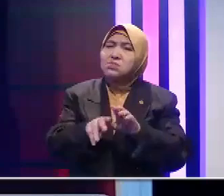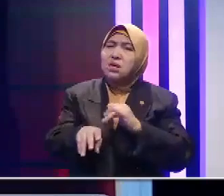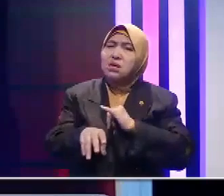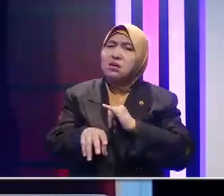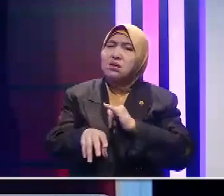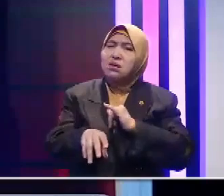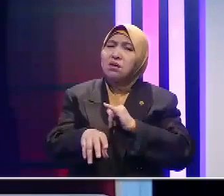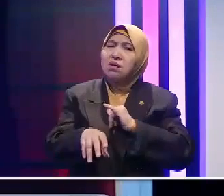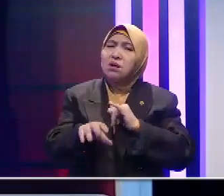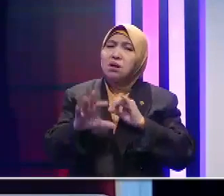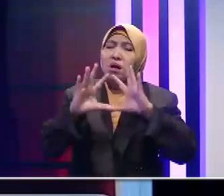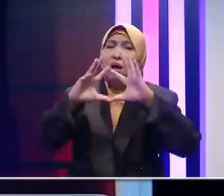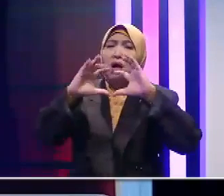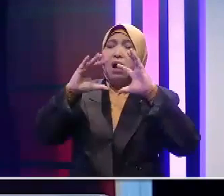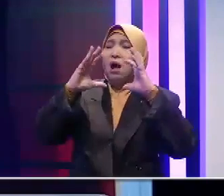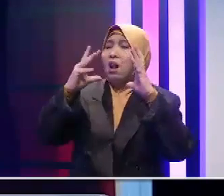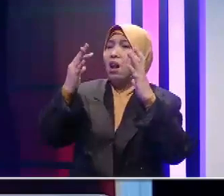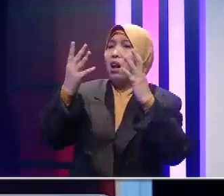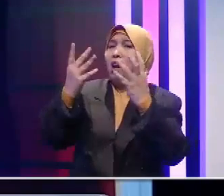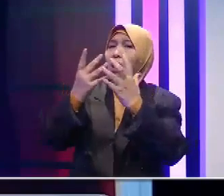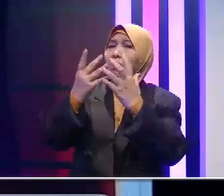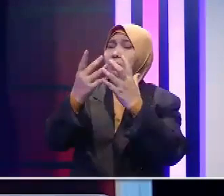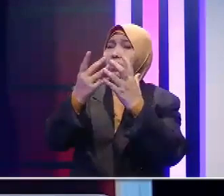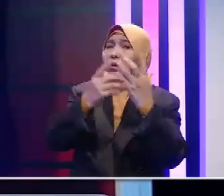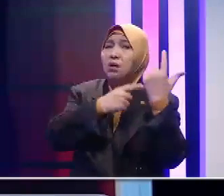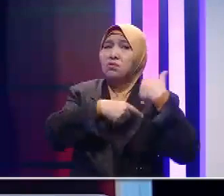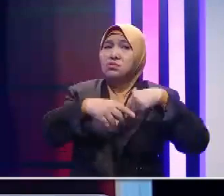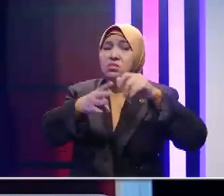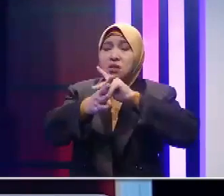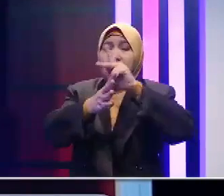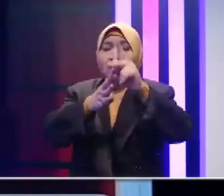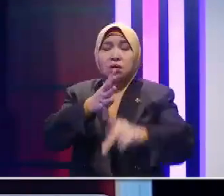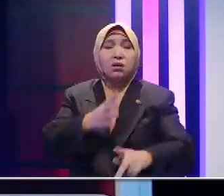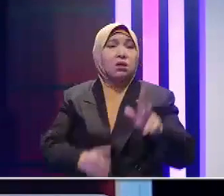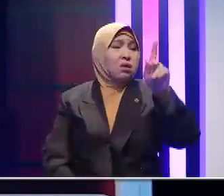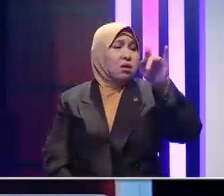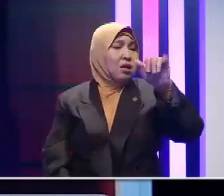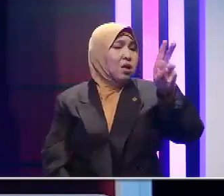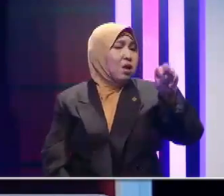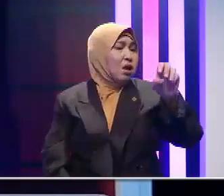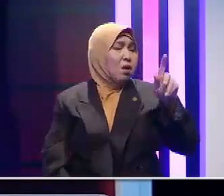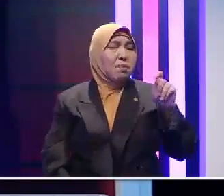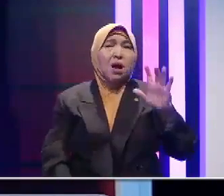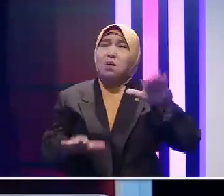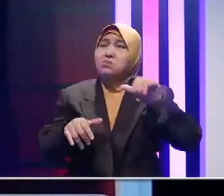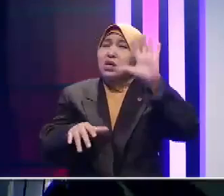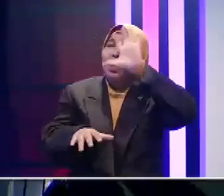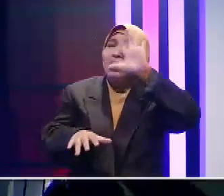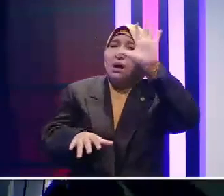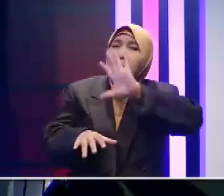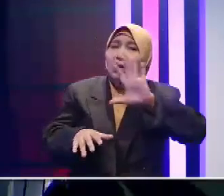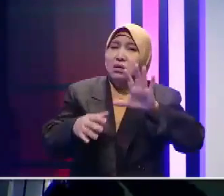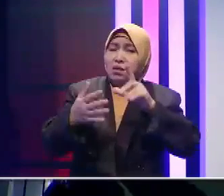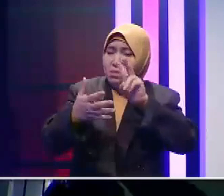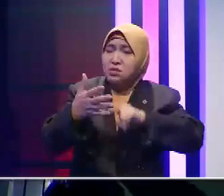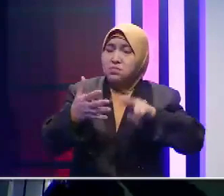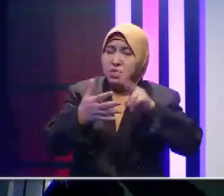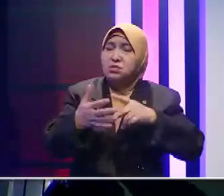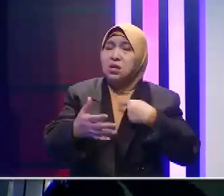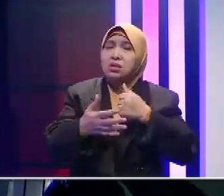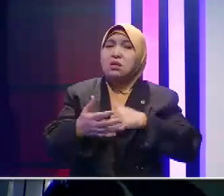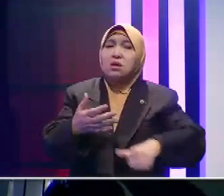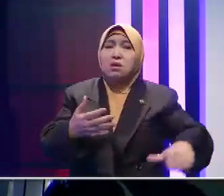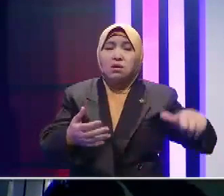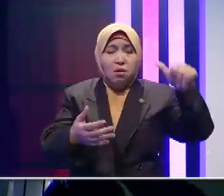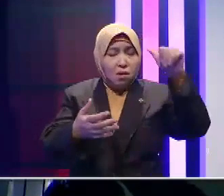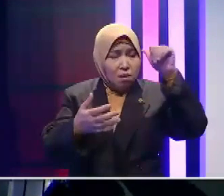satu alam yang sedang kiamat. Kiamatnya macam mana? Macam mana saya nak gambarkan? Bila kita baca-baca, kita faham juga keadaan-keadaan